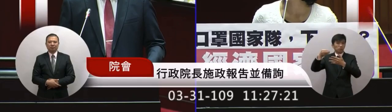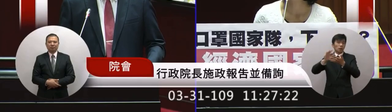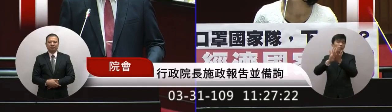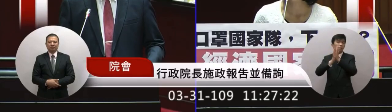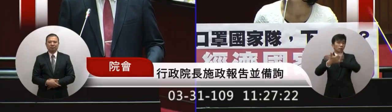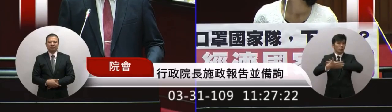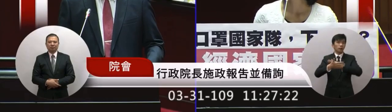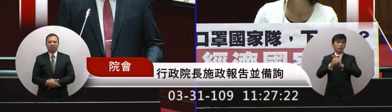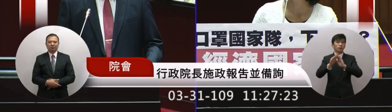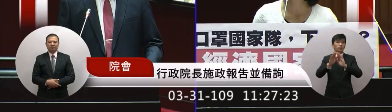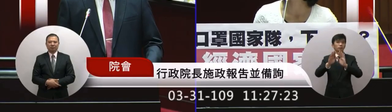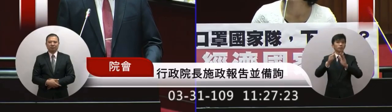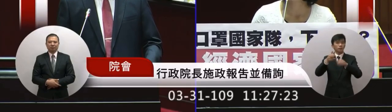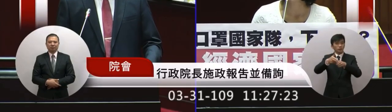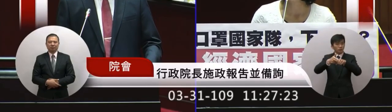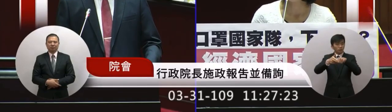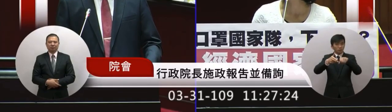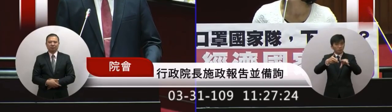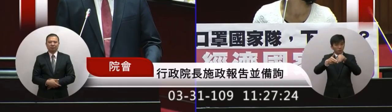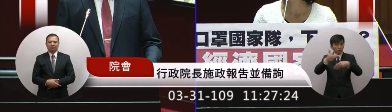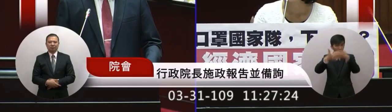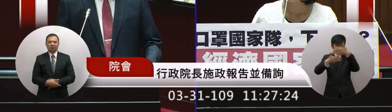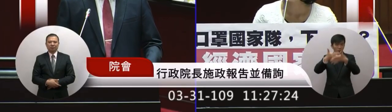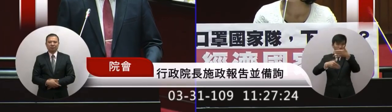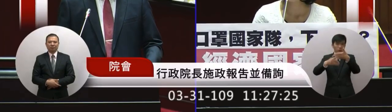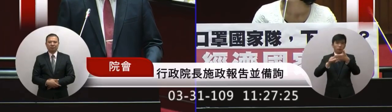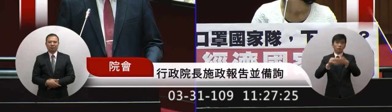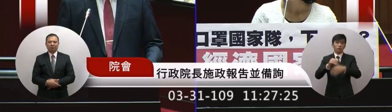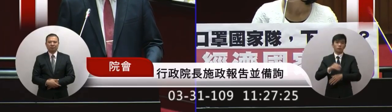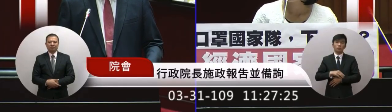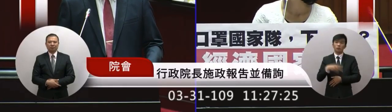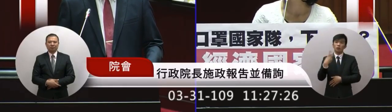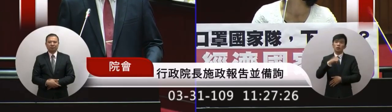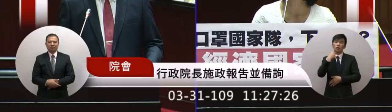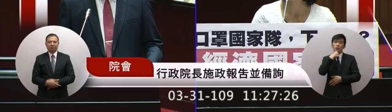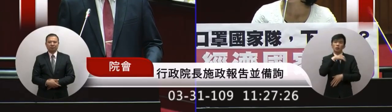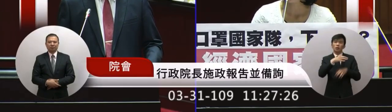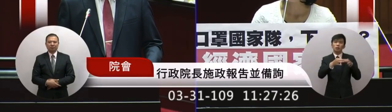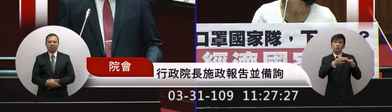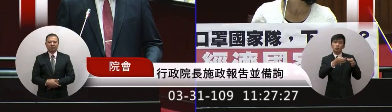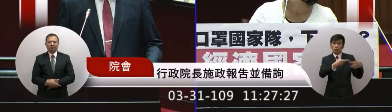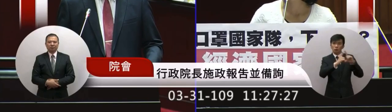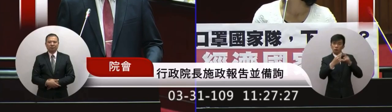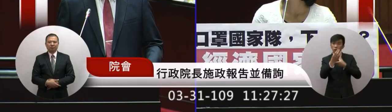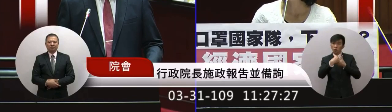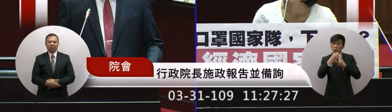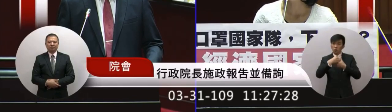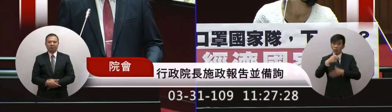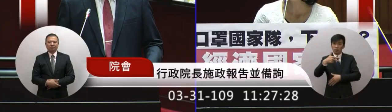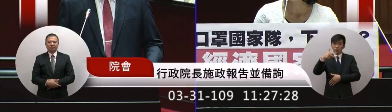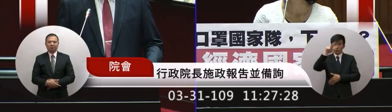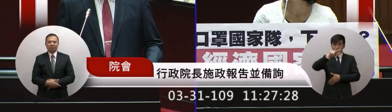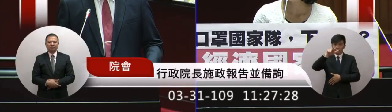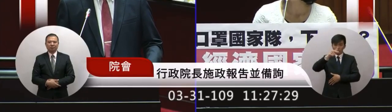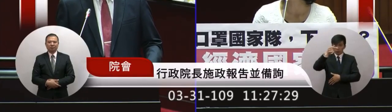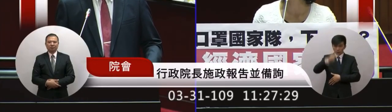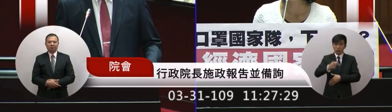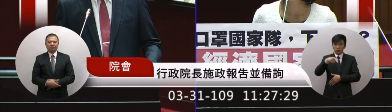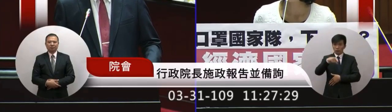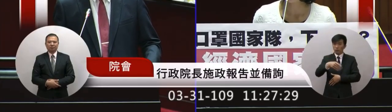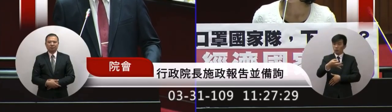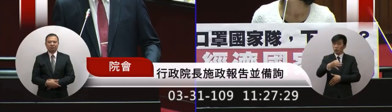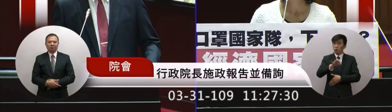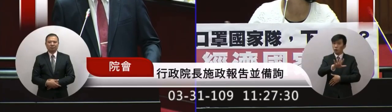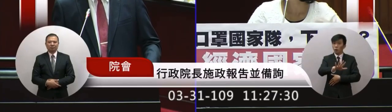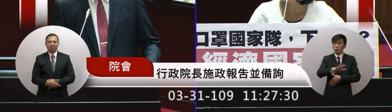他们非常重要的部分。当然我们知道台商回流投资的这个7000多亿是还在的，保定他们有没有可能成为我们